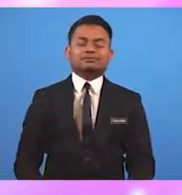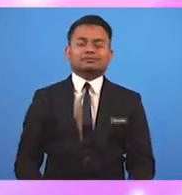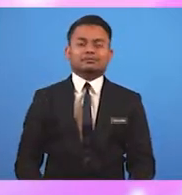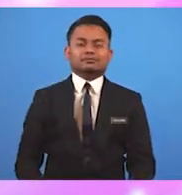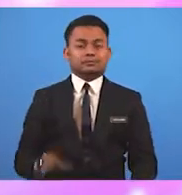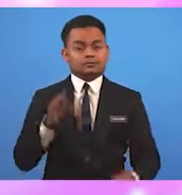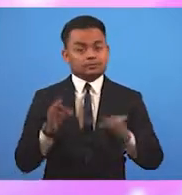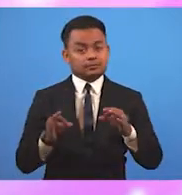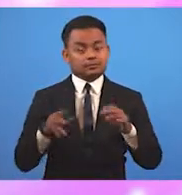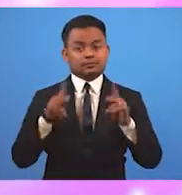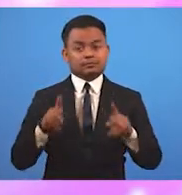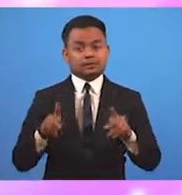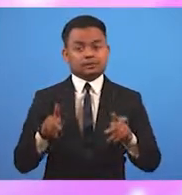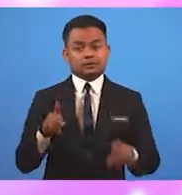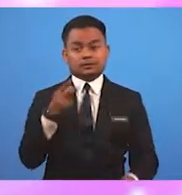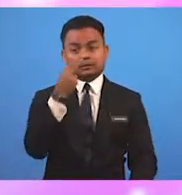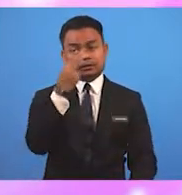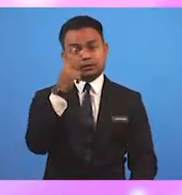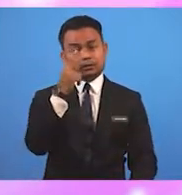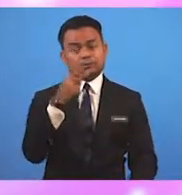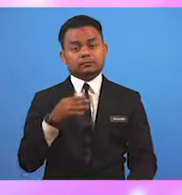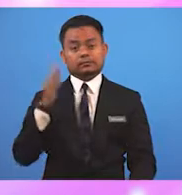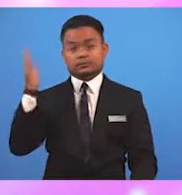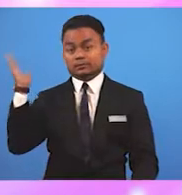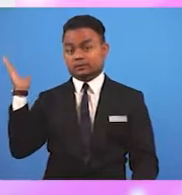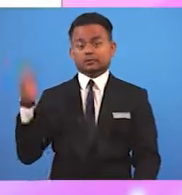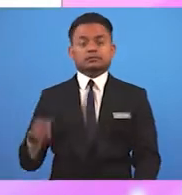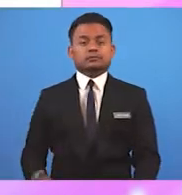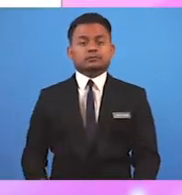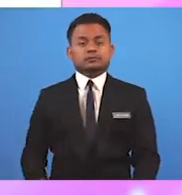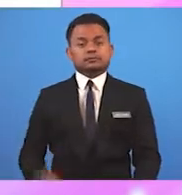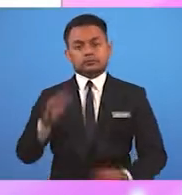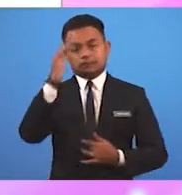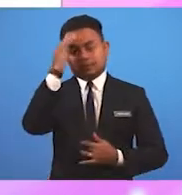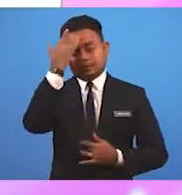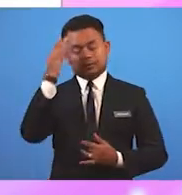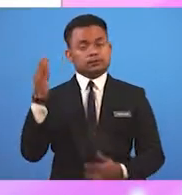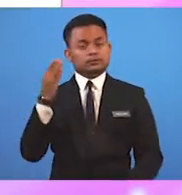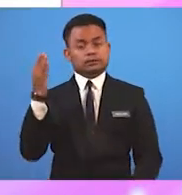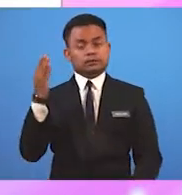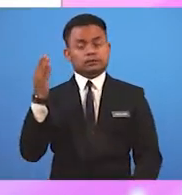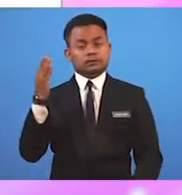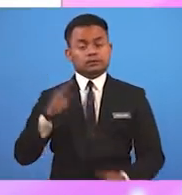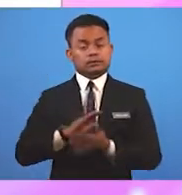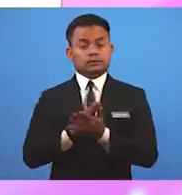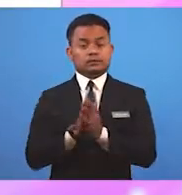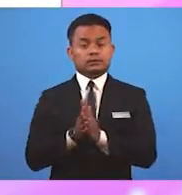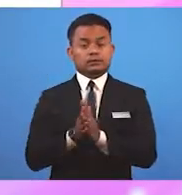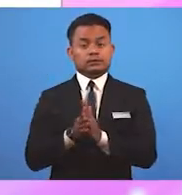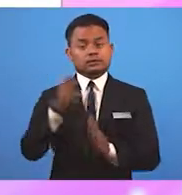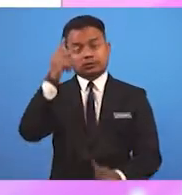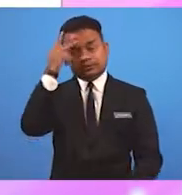Jika para pelajar dapat lihat pada skrin di sebelah, penyakit kebiasaannya berlaku disebabkan